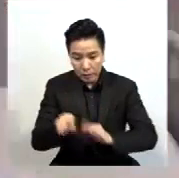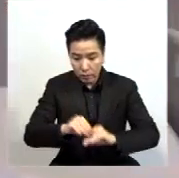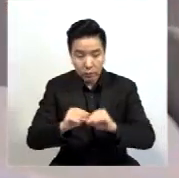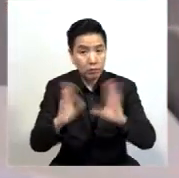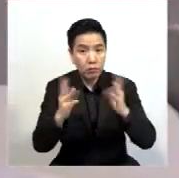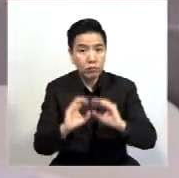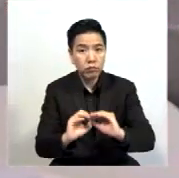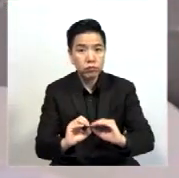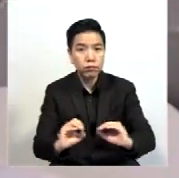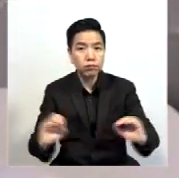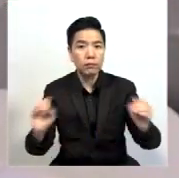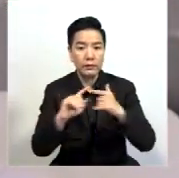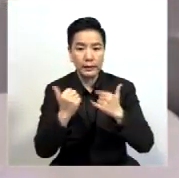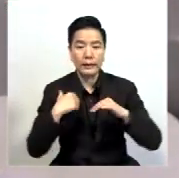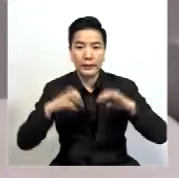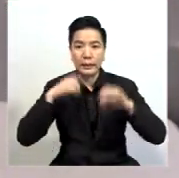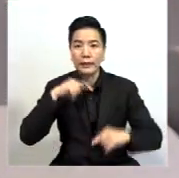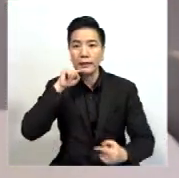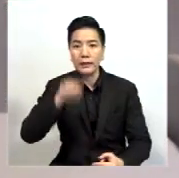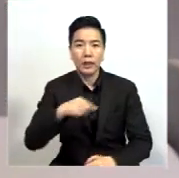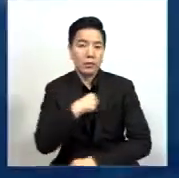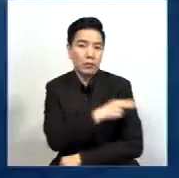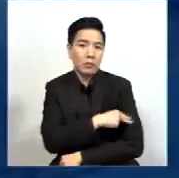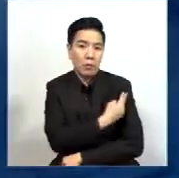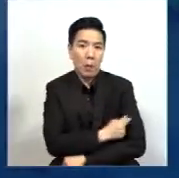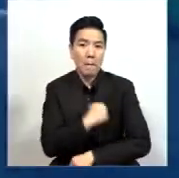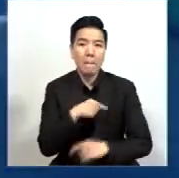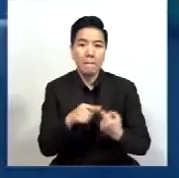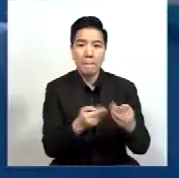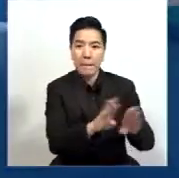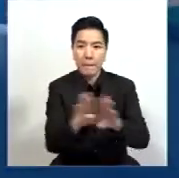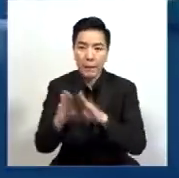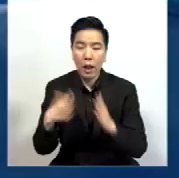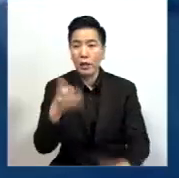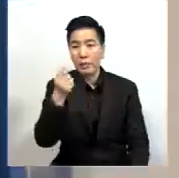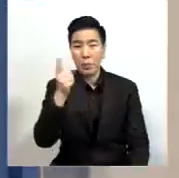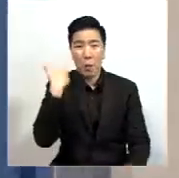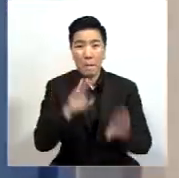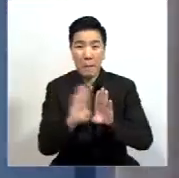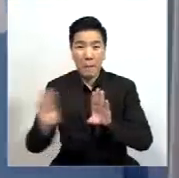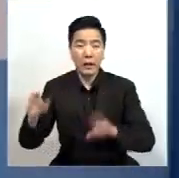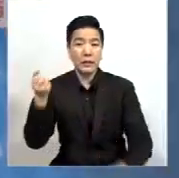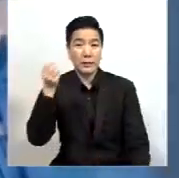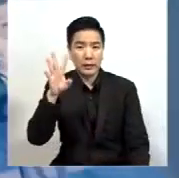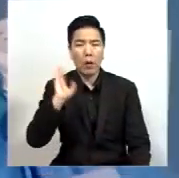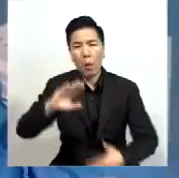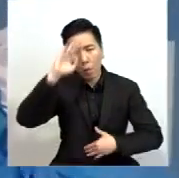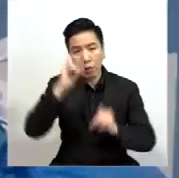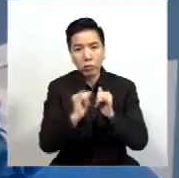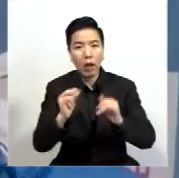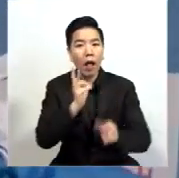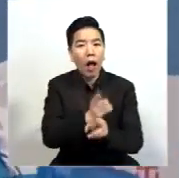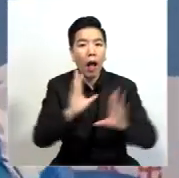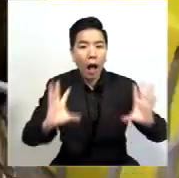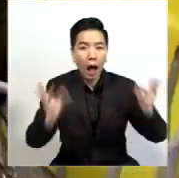ชื้ออีกเลยมาระยะหนึ่งทางการสั่งปิดโรงพยาบาลสนามแล้วอย่างน้อย11แห่งจากที่เปิดไว้14แห่งเนื่องจากผู้ป่วย